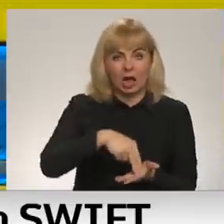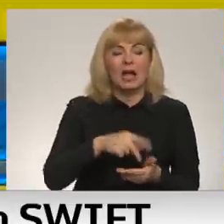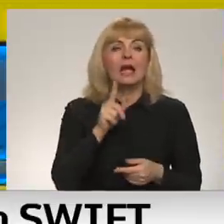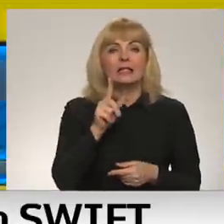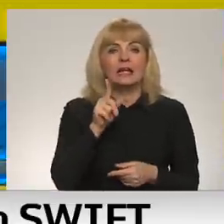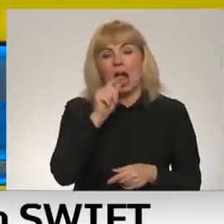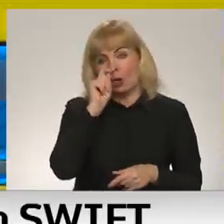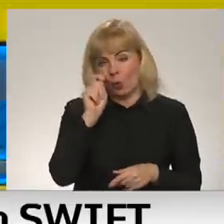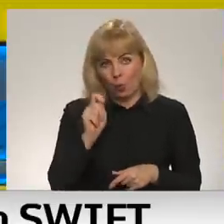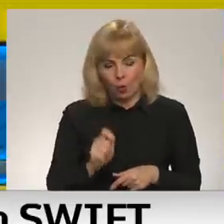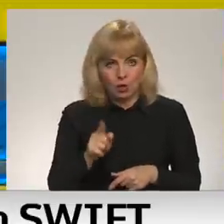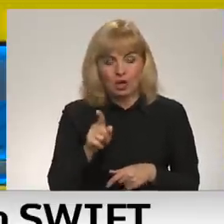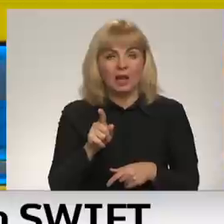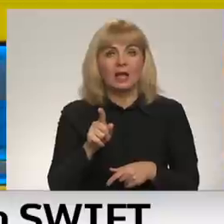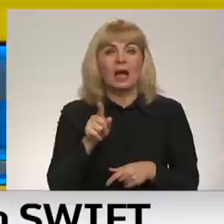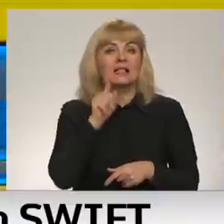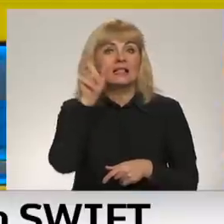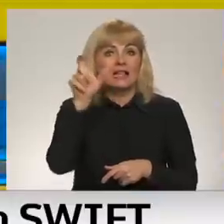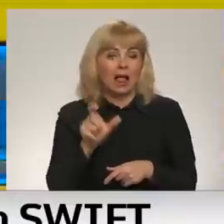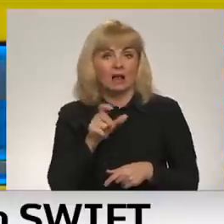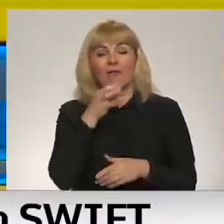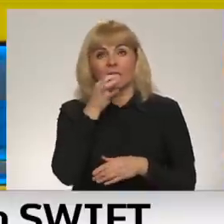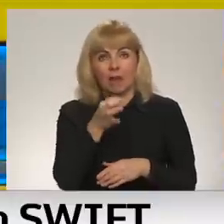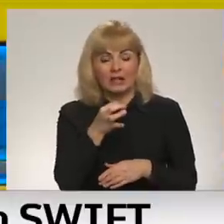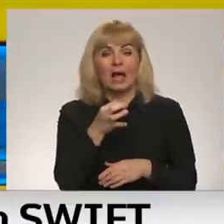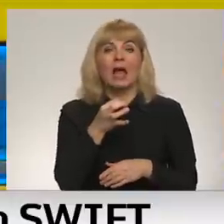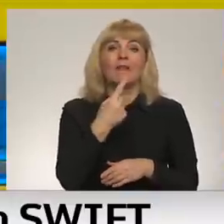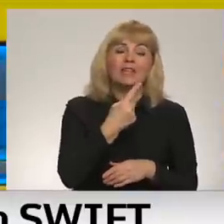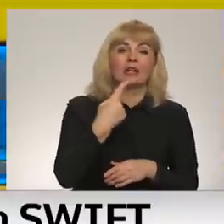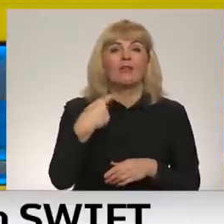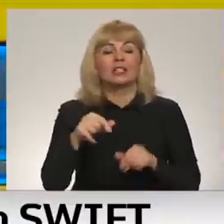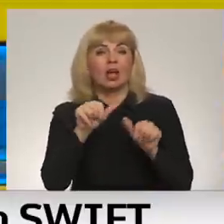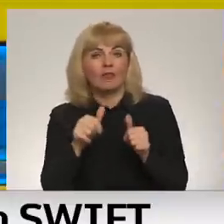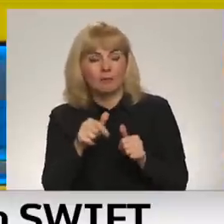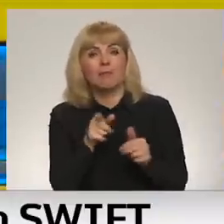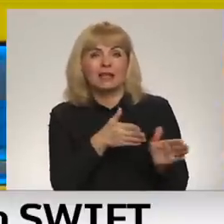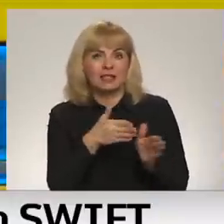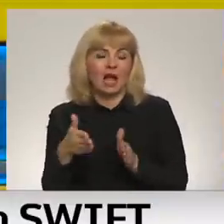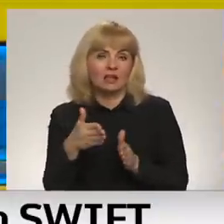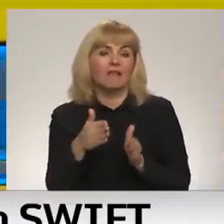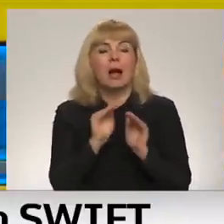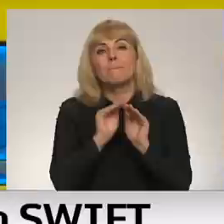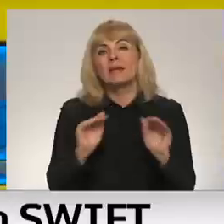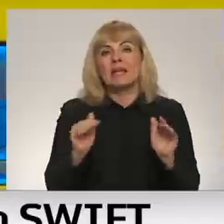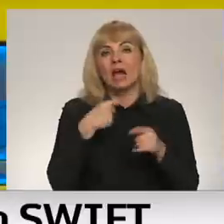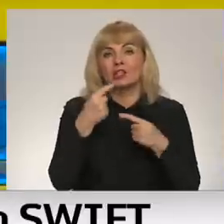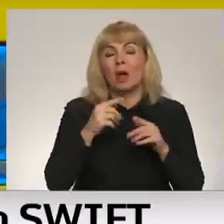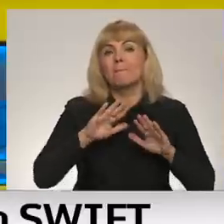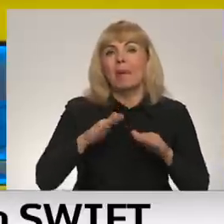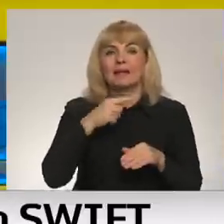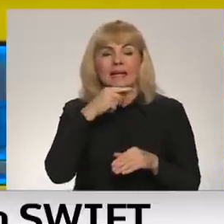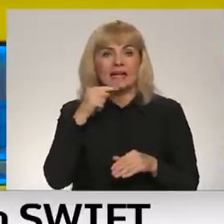vienīgi ir Ukraina un Zelenskis, kas var pateikt vienā vai citā formā, esam gatavi miera sarunām, bet no Krievijas